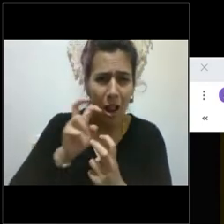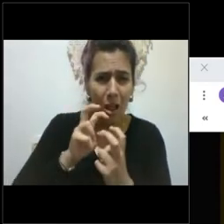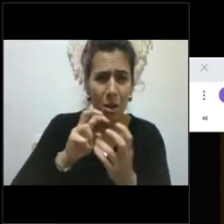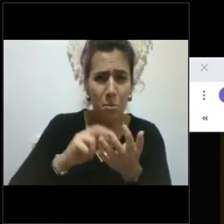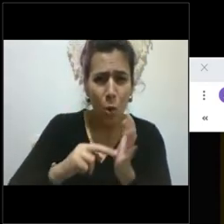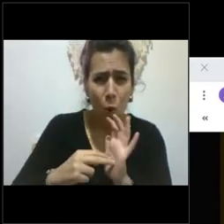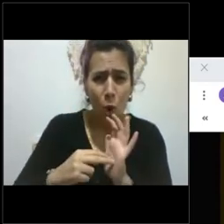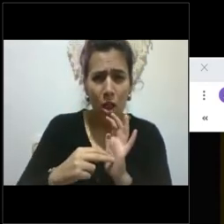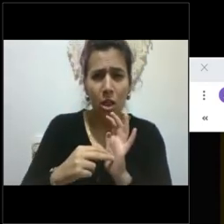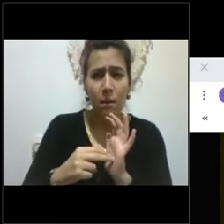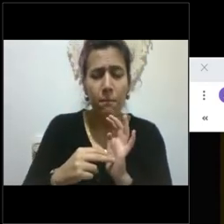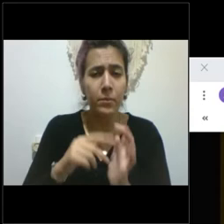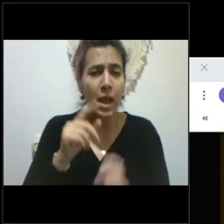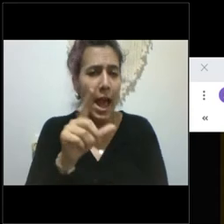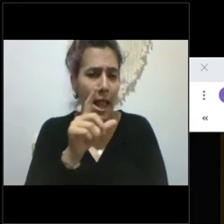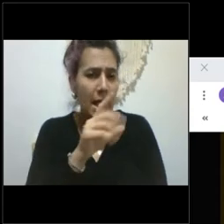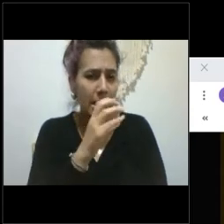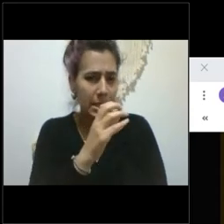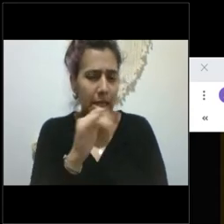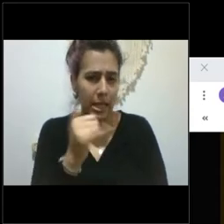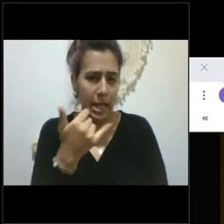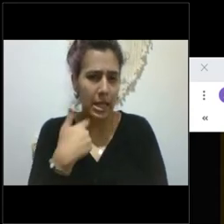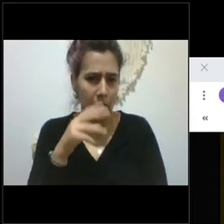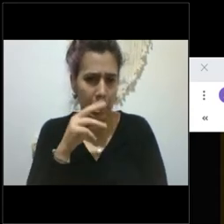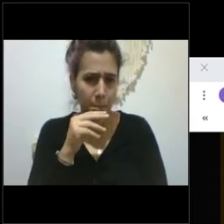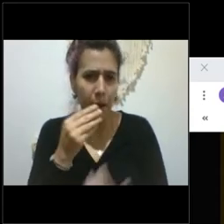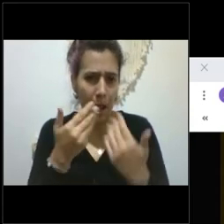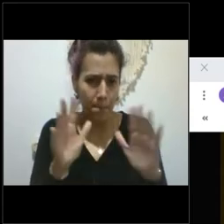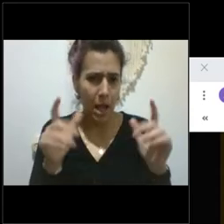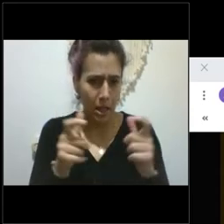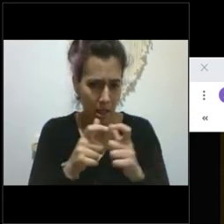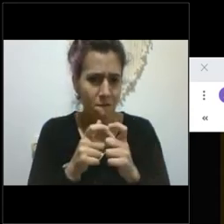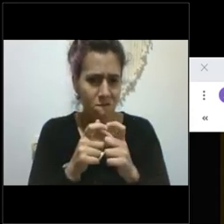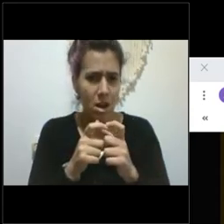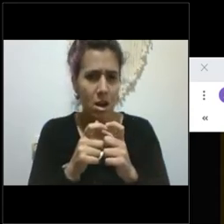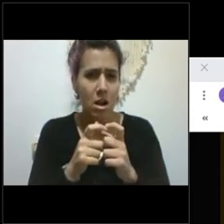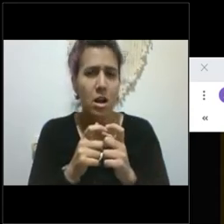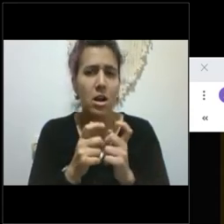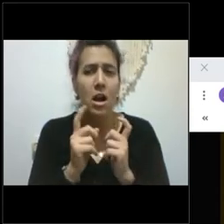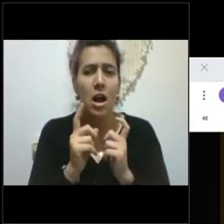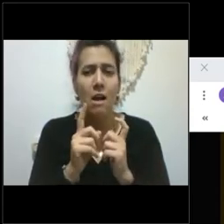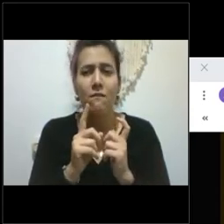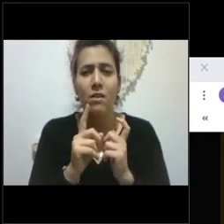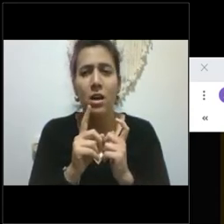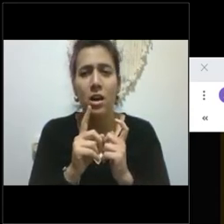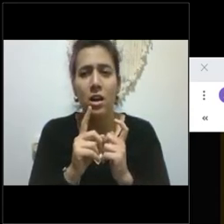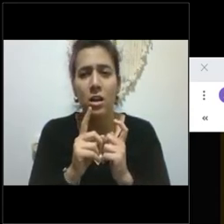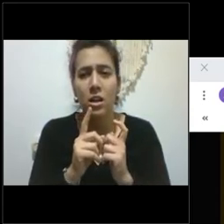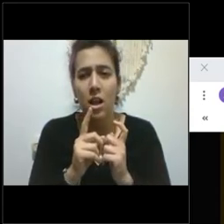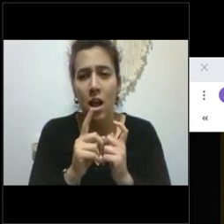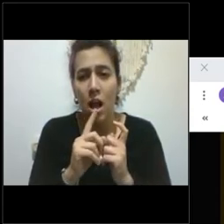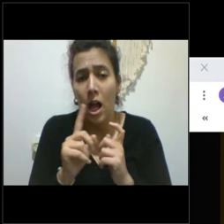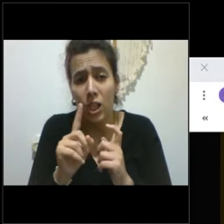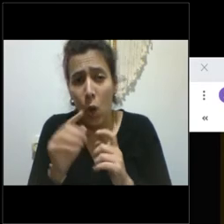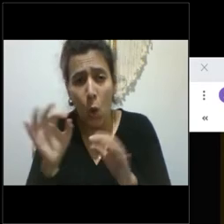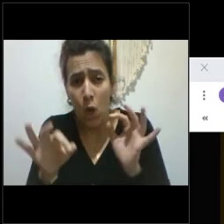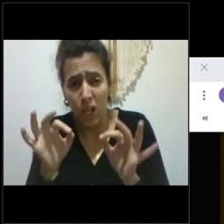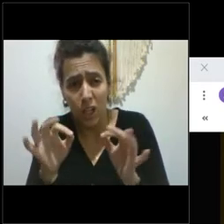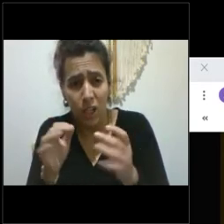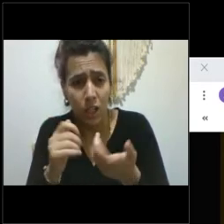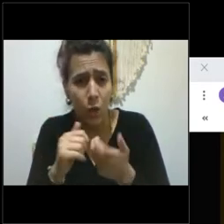LLC אני אדבר על פתיחת חברה וכל האלמנטים האלה, אני לא עורך דין או רואה חשבון, אז ברמה